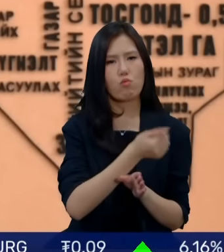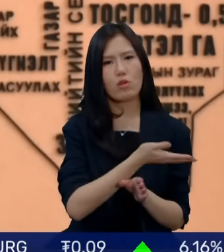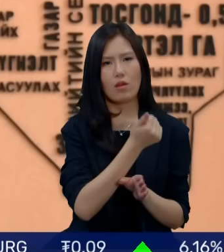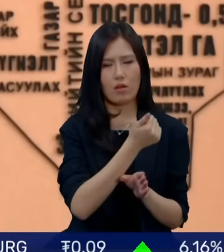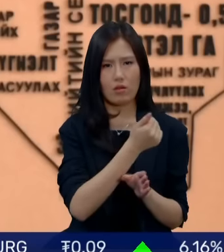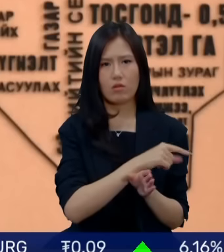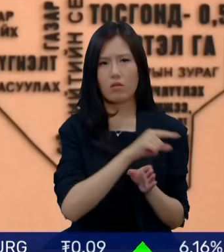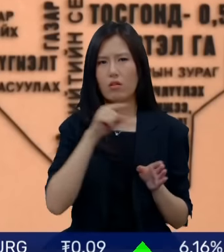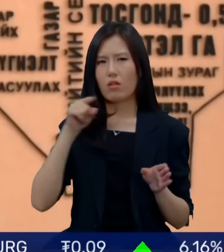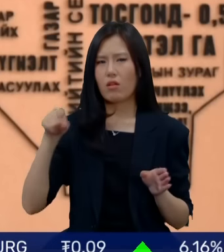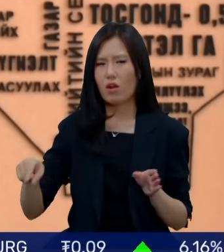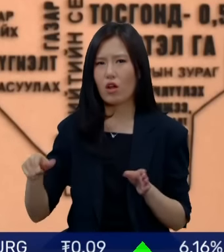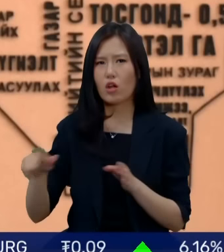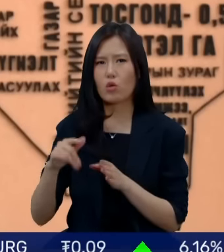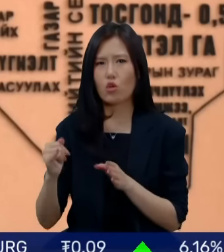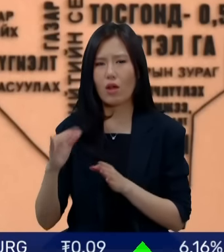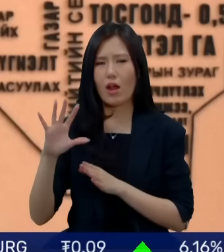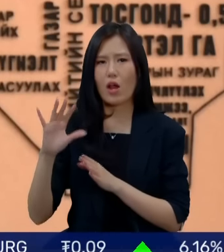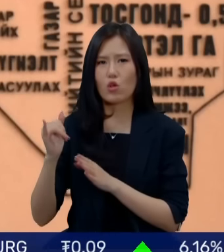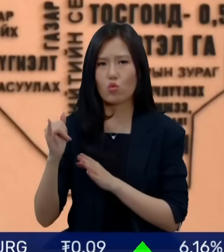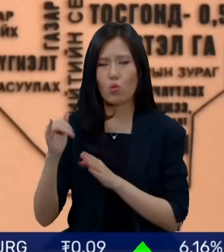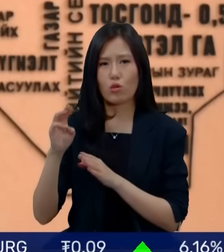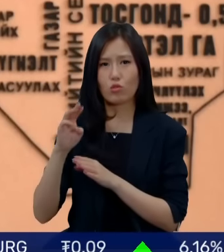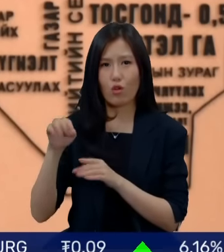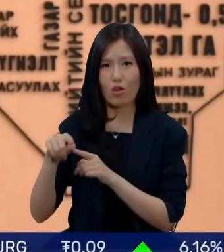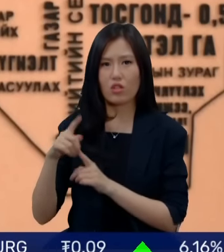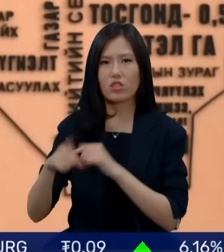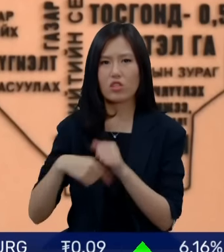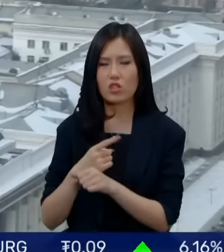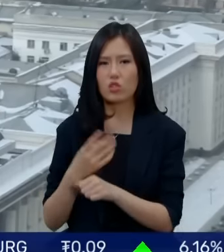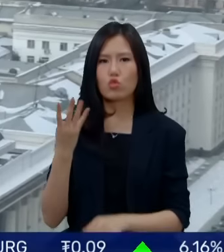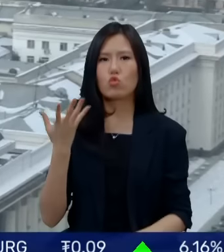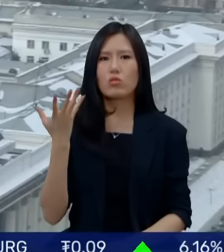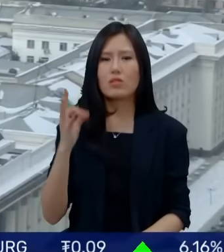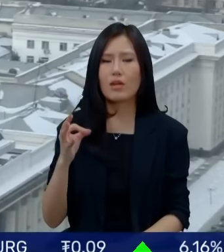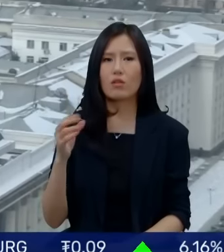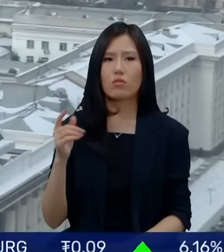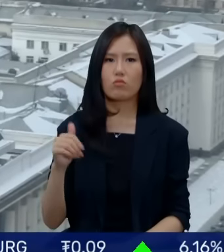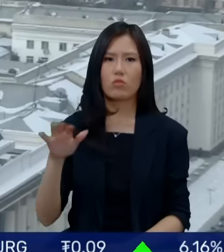жил 450 төгрөгийг төлөх. Одоо жишээний